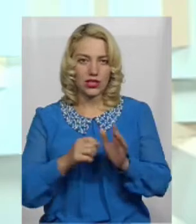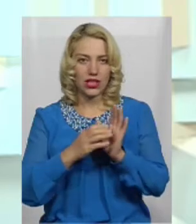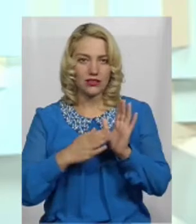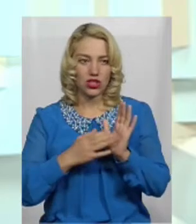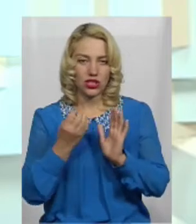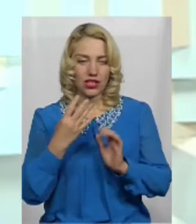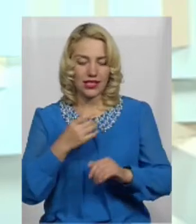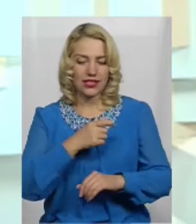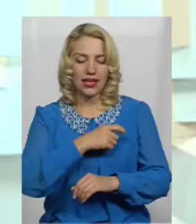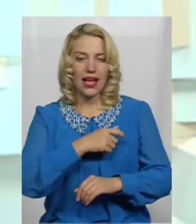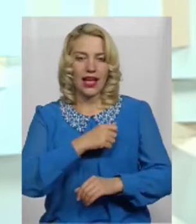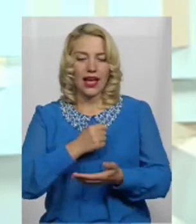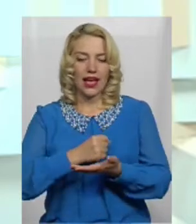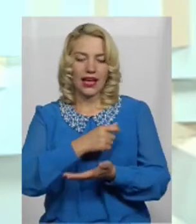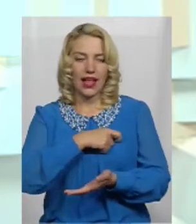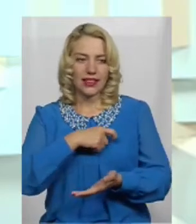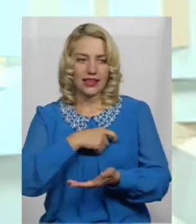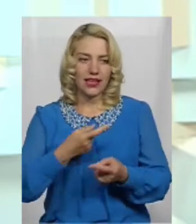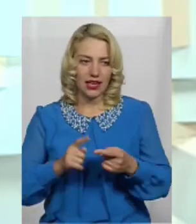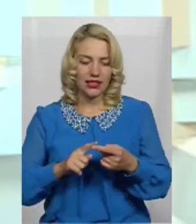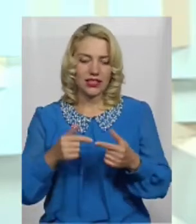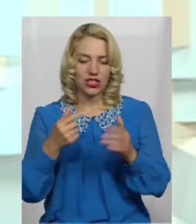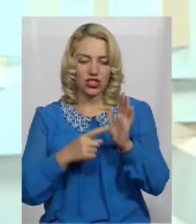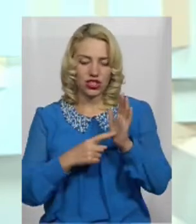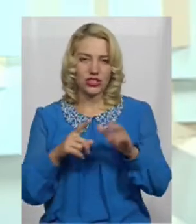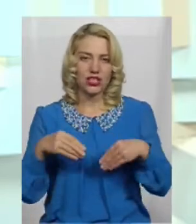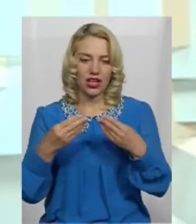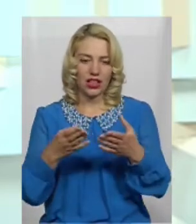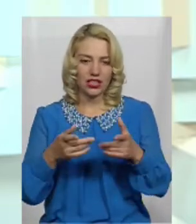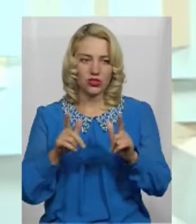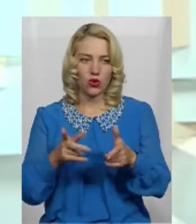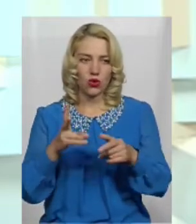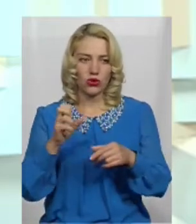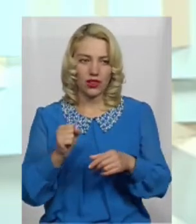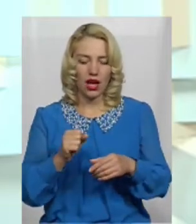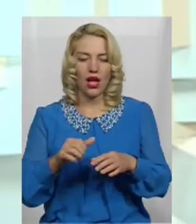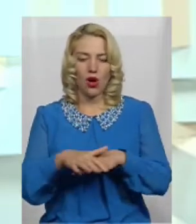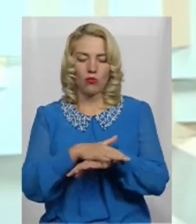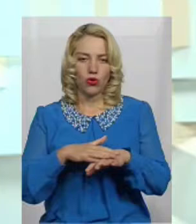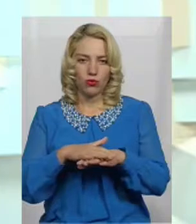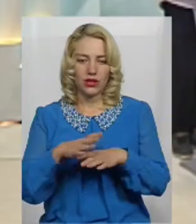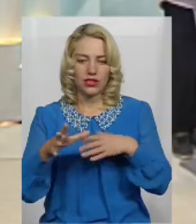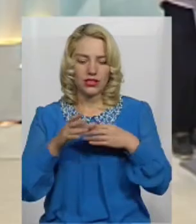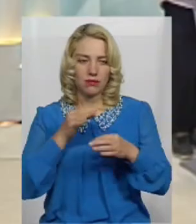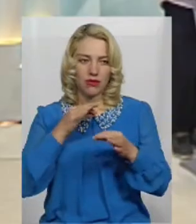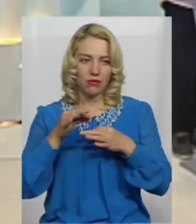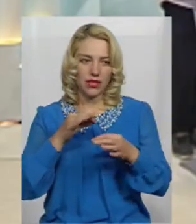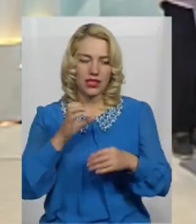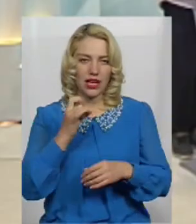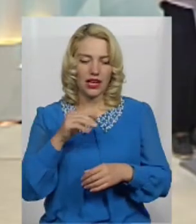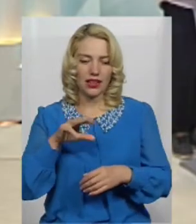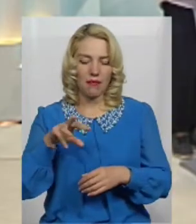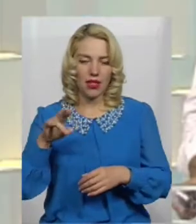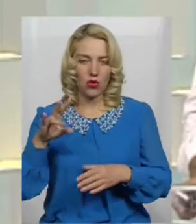зареєструвались 14 кандидатів, 6 із них дали згоду на публічні співбесіди. І перший за алфавітом Віктор